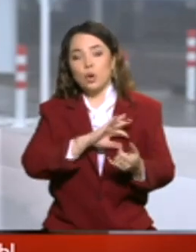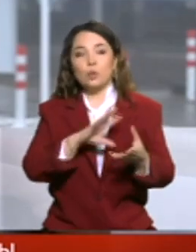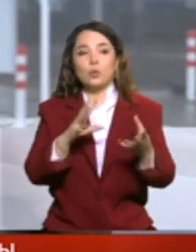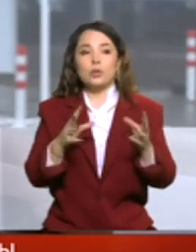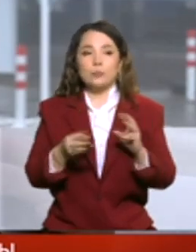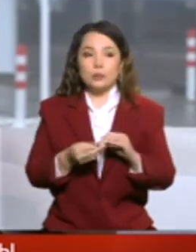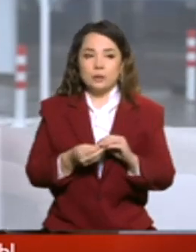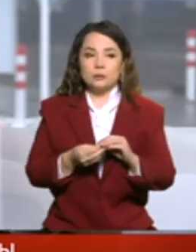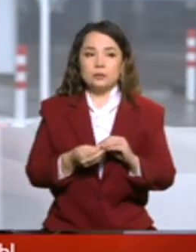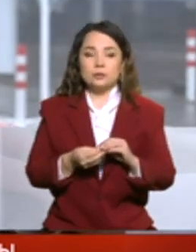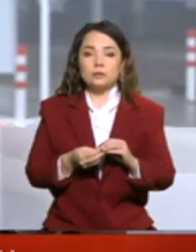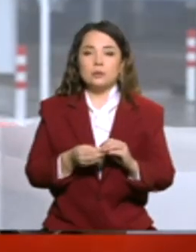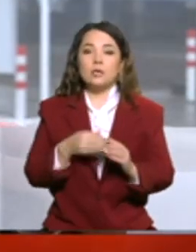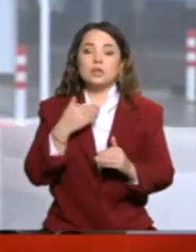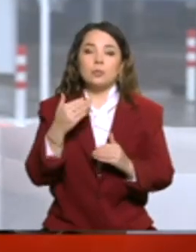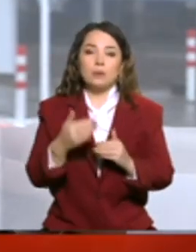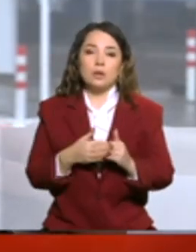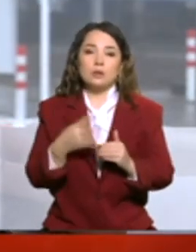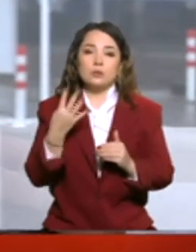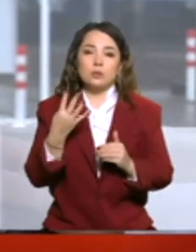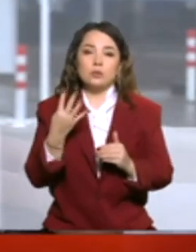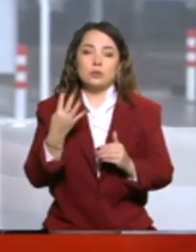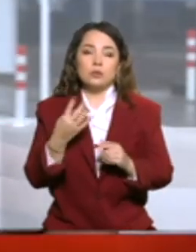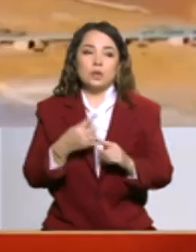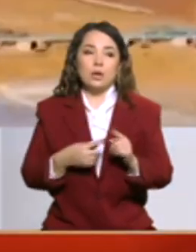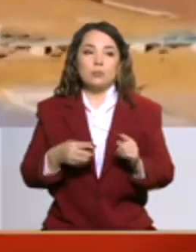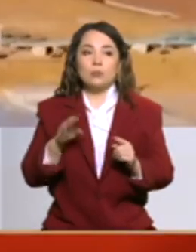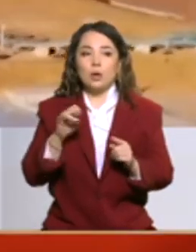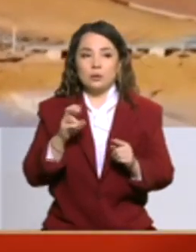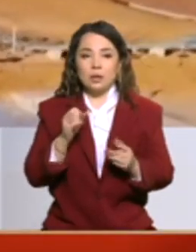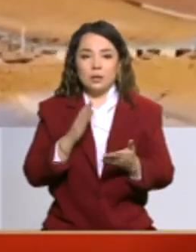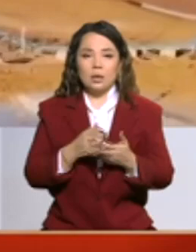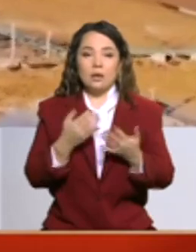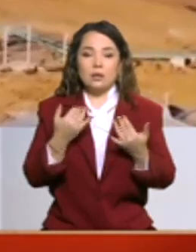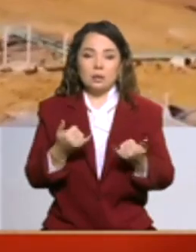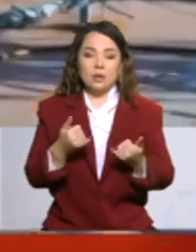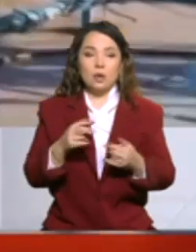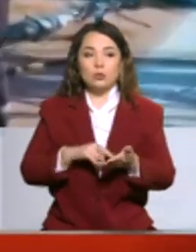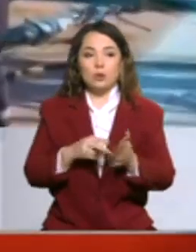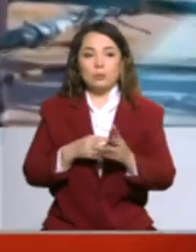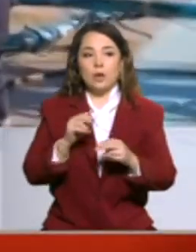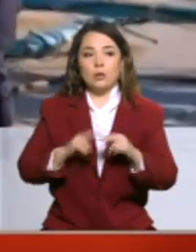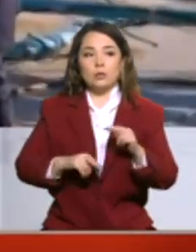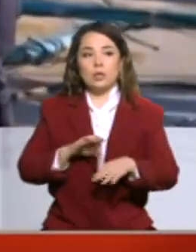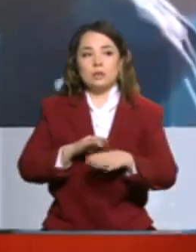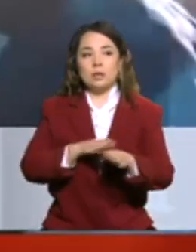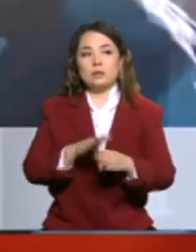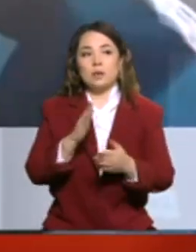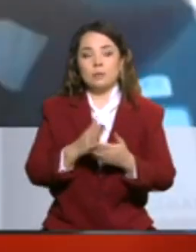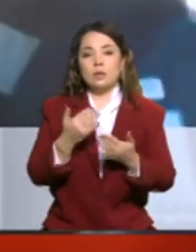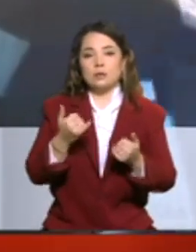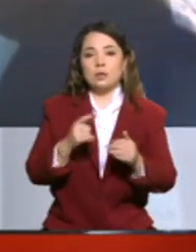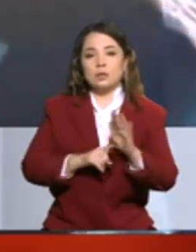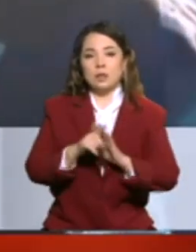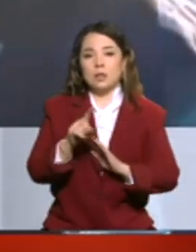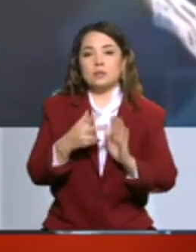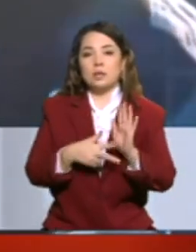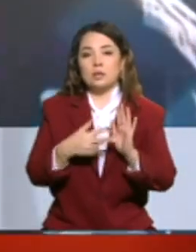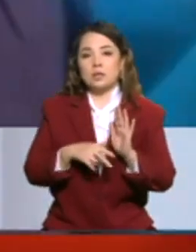көлемі шамамен 4-4,5 мың тонна. Жобаның құрылысына 500-ге жұмысшы тартылса, қазір іс басында